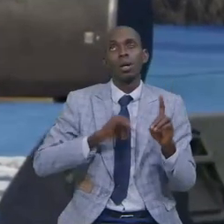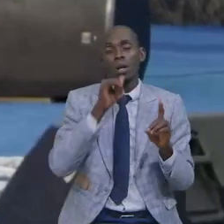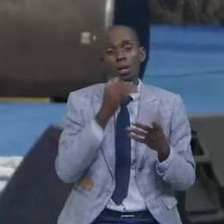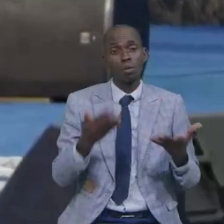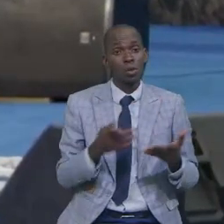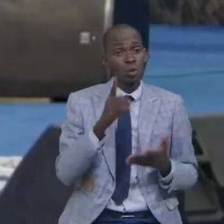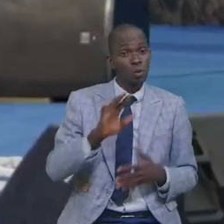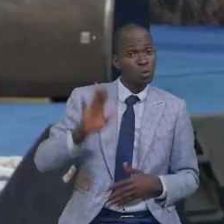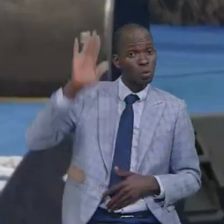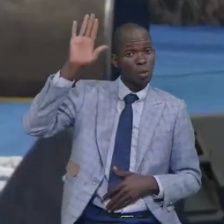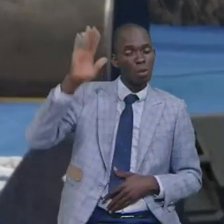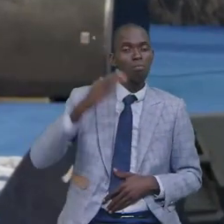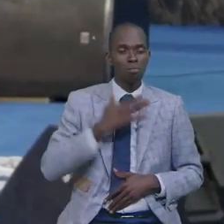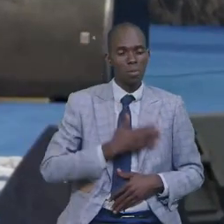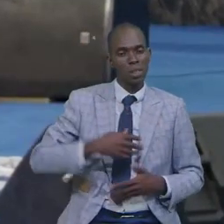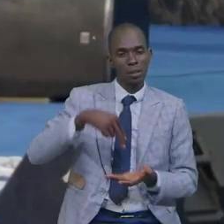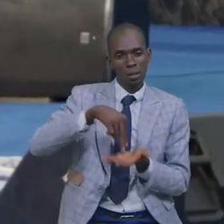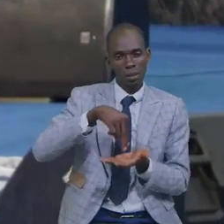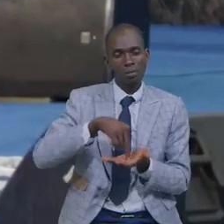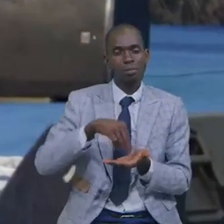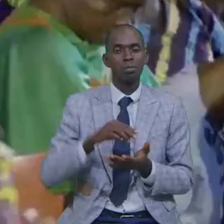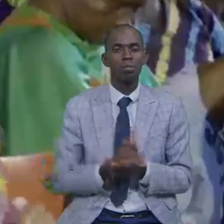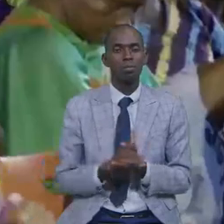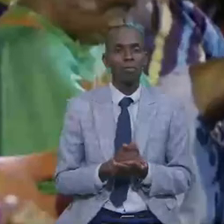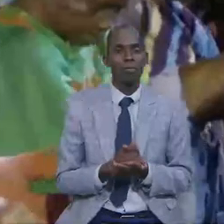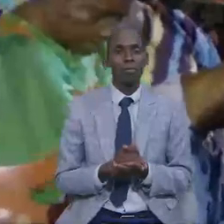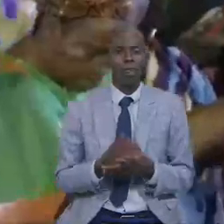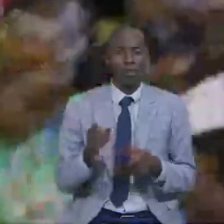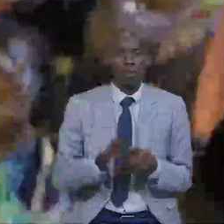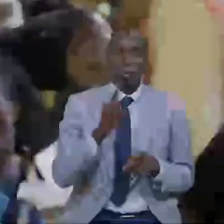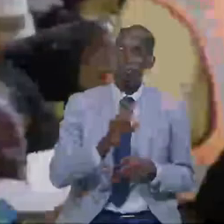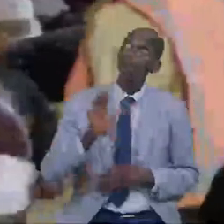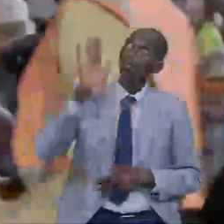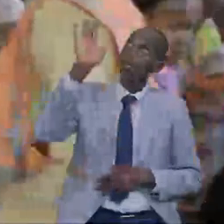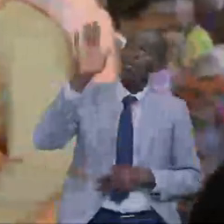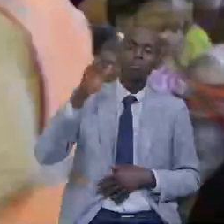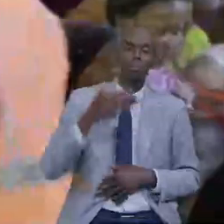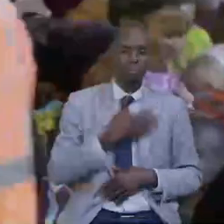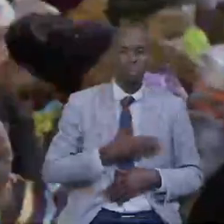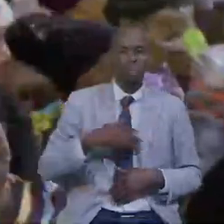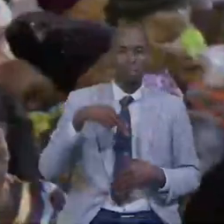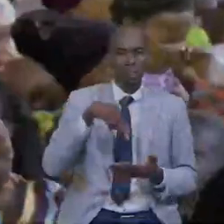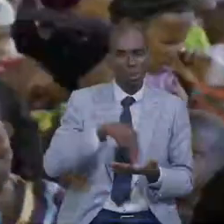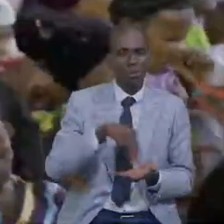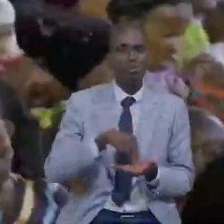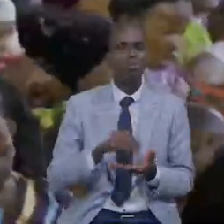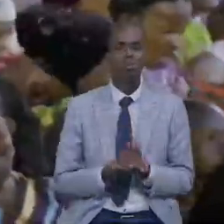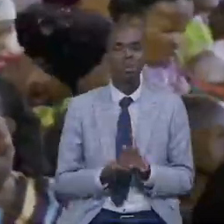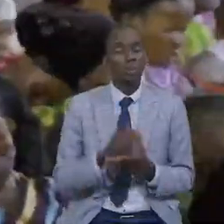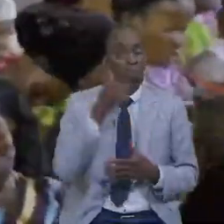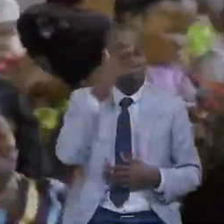te bénisse fais une autre part il met toi debout fait un autre pas et mets-toi